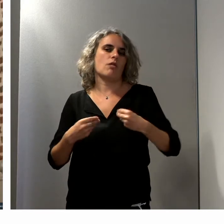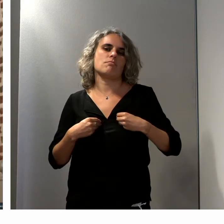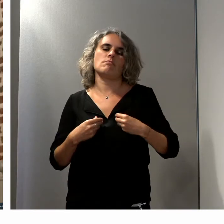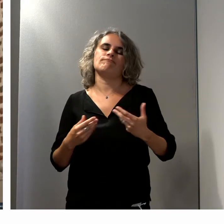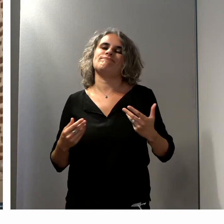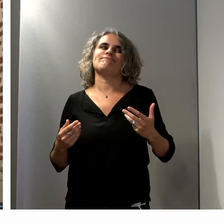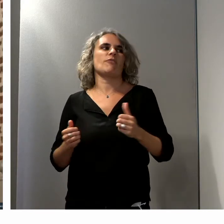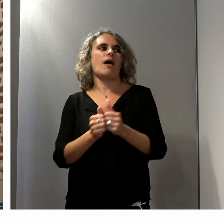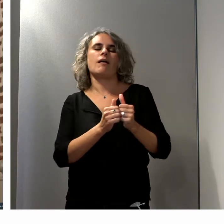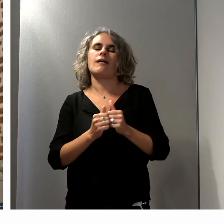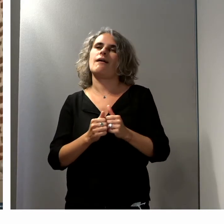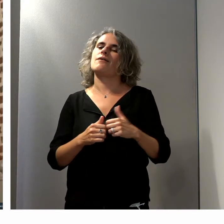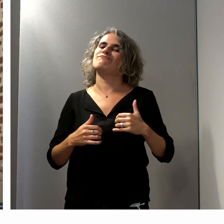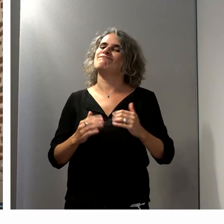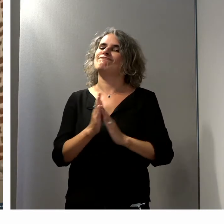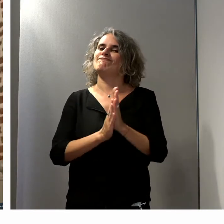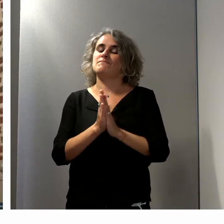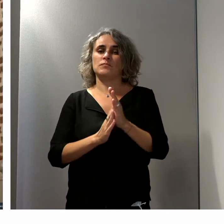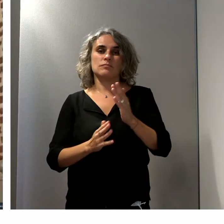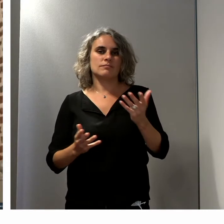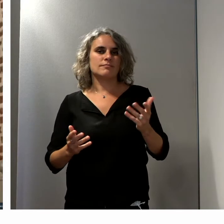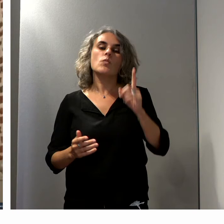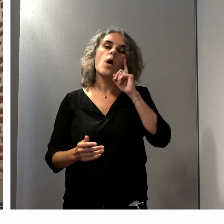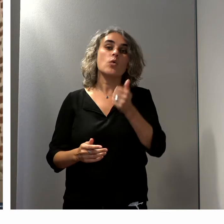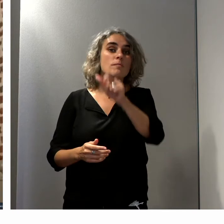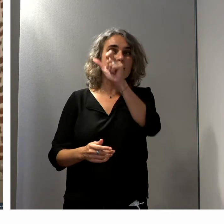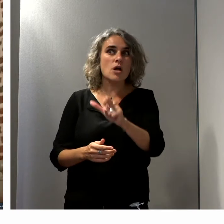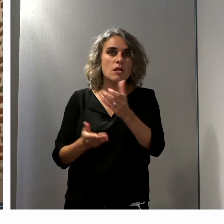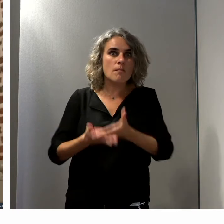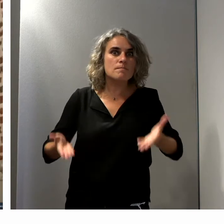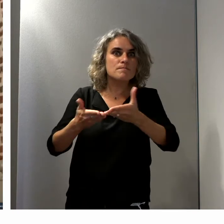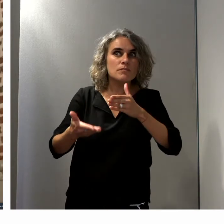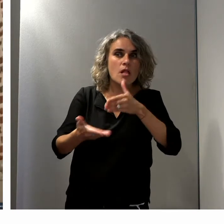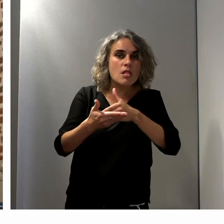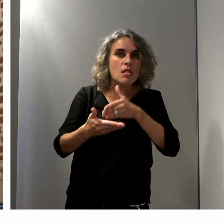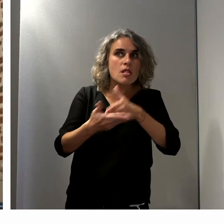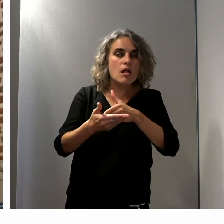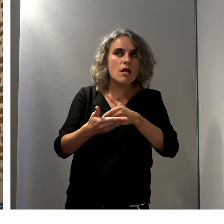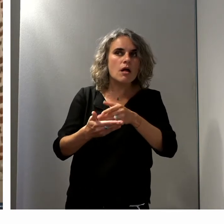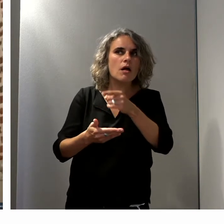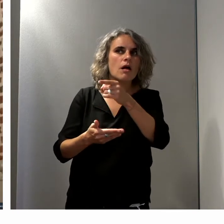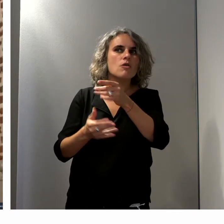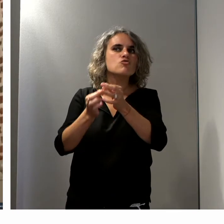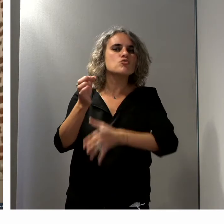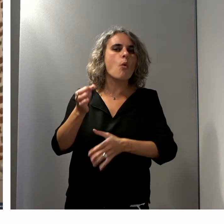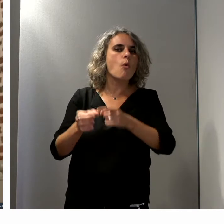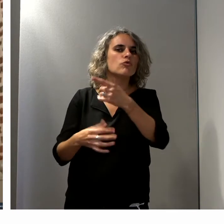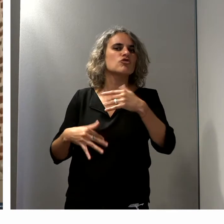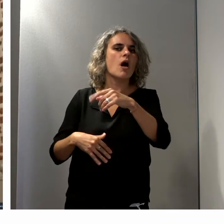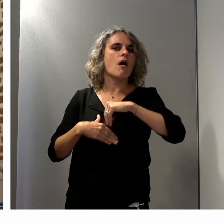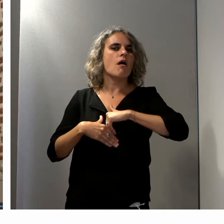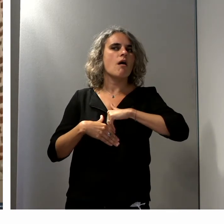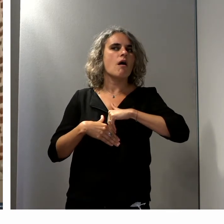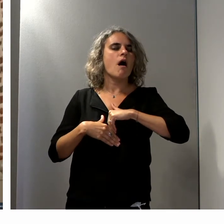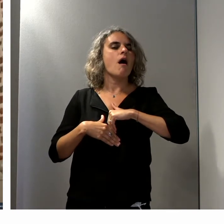enthousiasmante collectivement, c'est de se rendre compte que quand quelqu'un rencontre une difficulté, en fait, il développe en même temps des habilités à la résoudre et que si